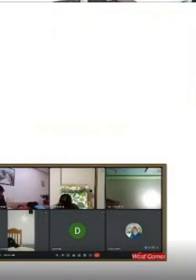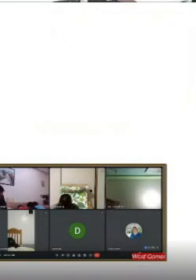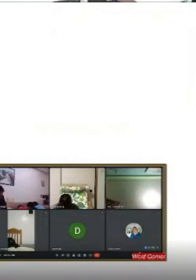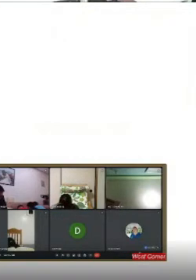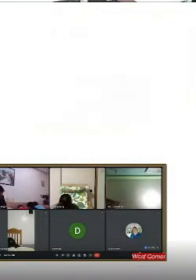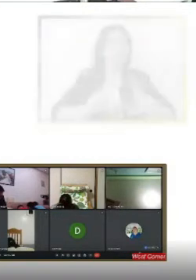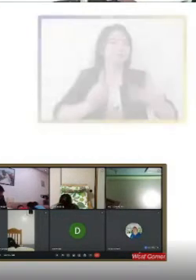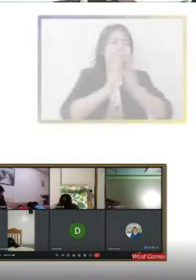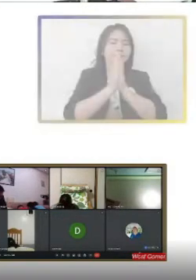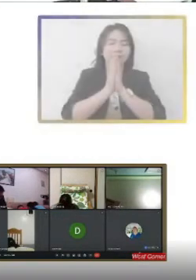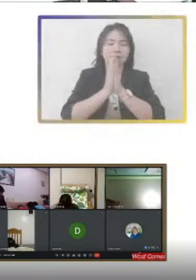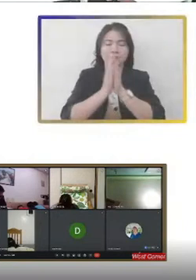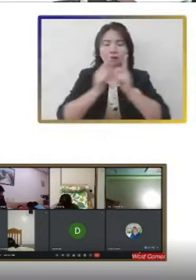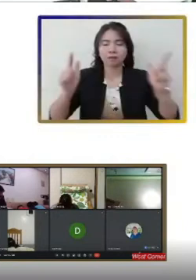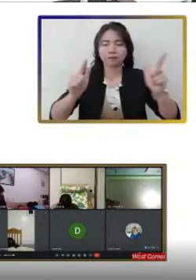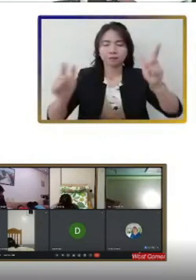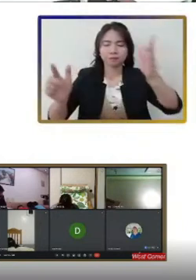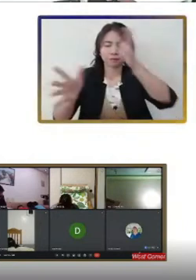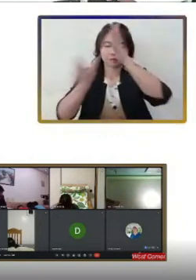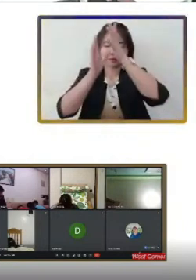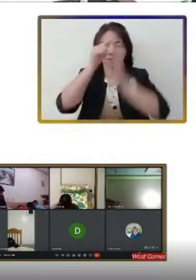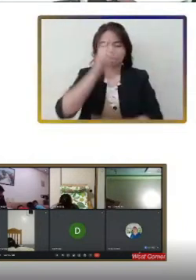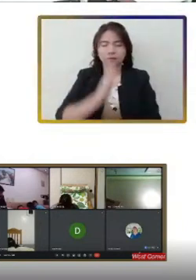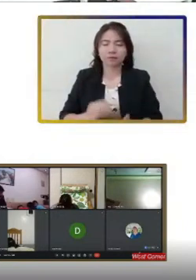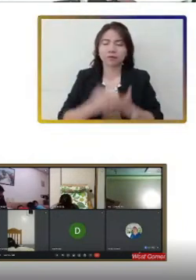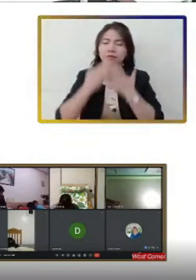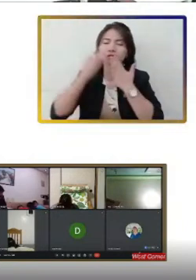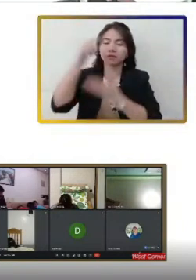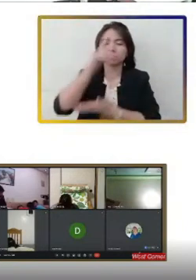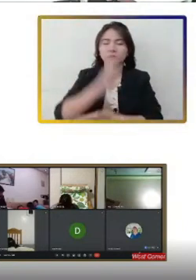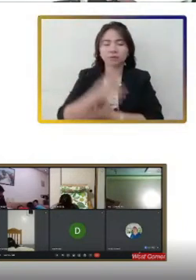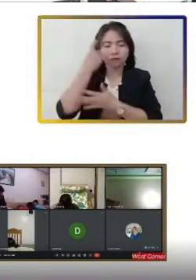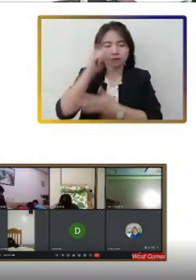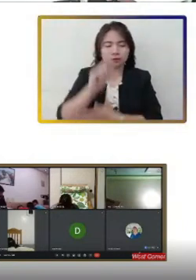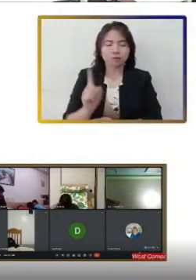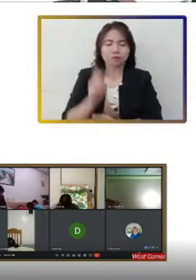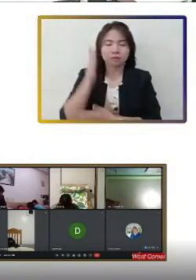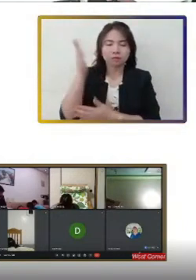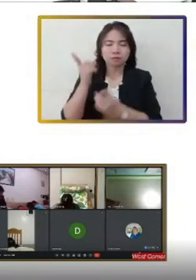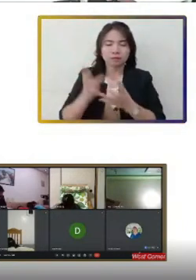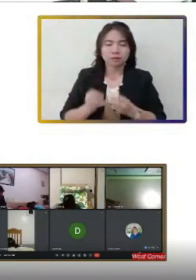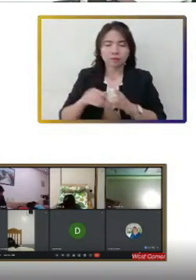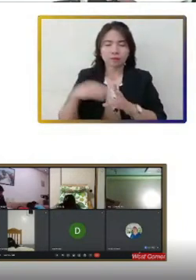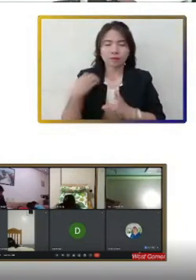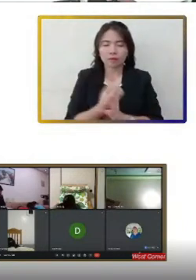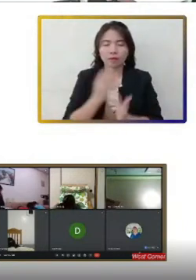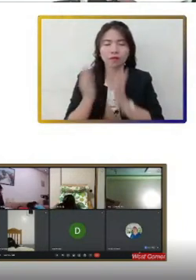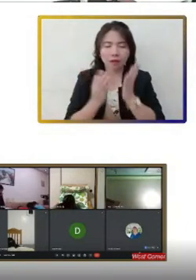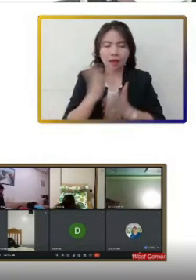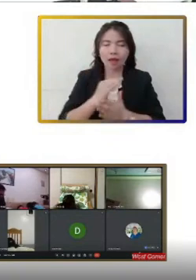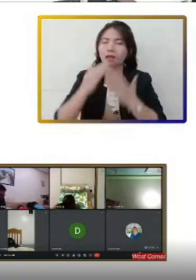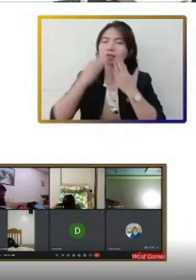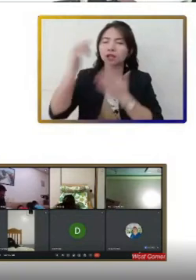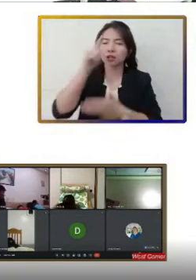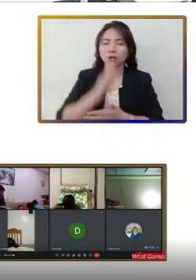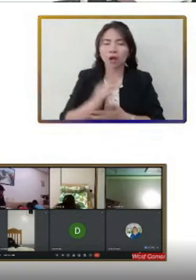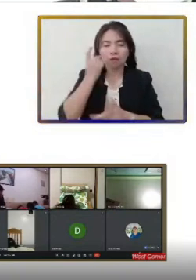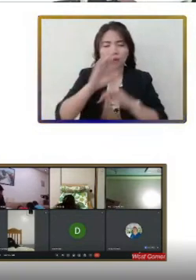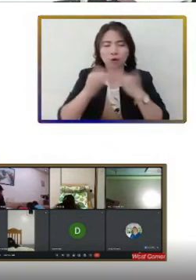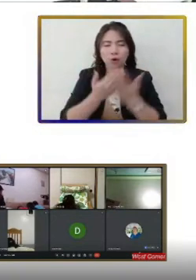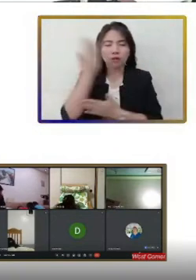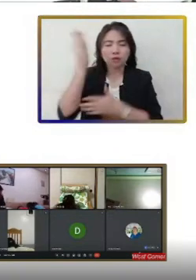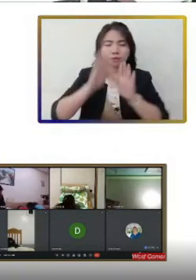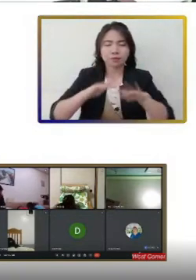Dakilang Diyos, marami po salamat sa ginawa niyo po sa aming kalagitnaan. Salamat po sa inyong mga anak na tikluptuhod na gumawa pa